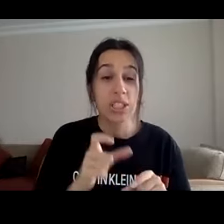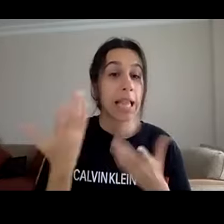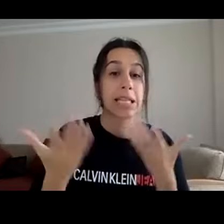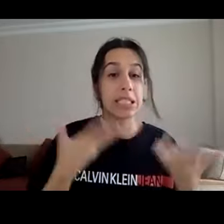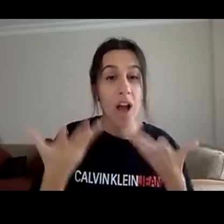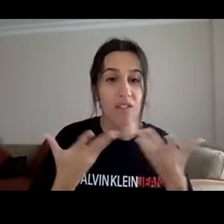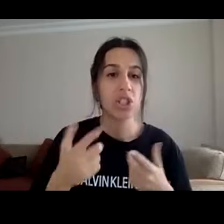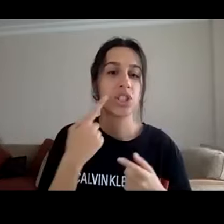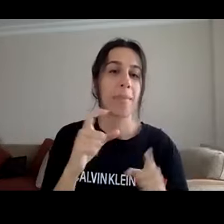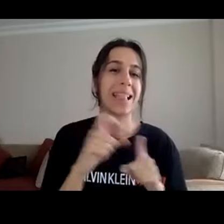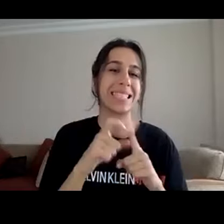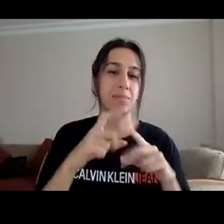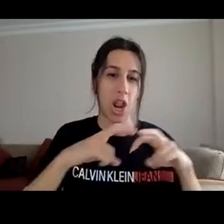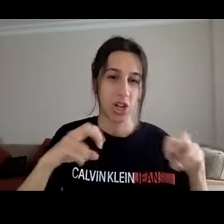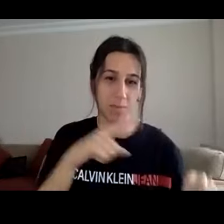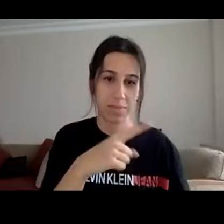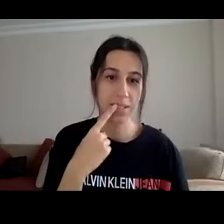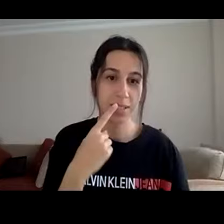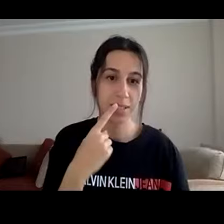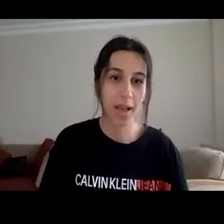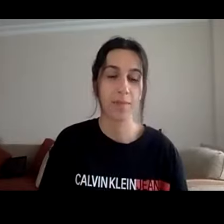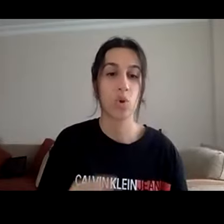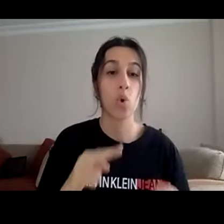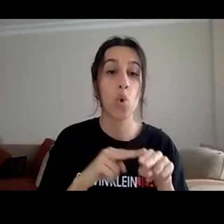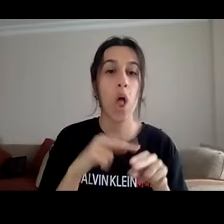bir disiplin. Kullanıcı deneyimi tasarım ve kullanıcı deneyimi